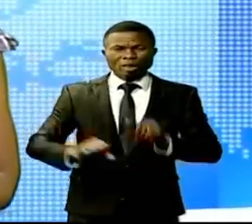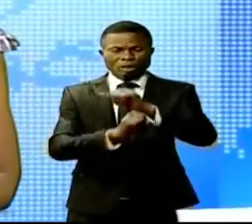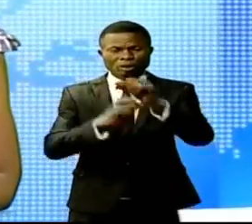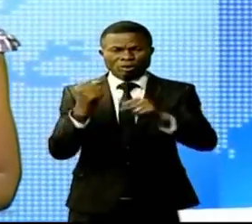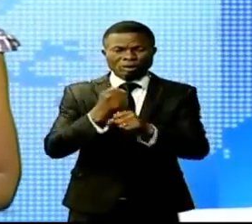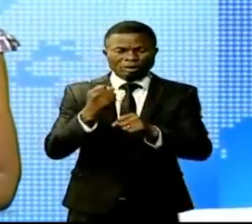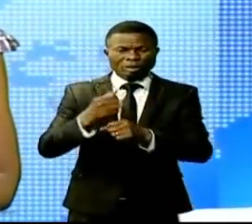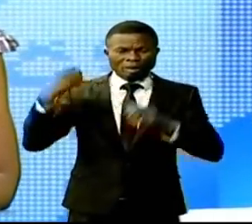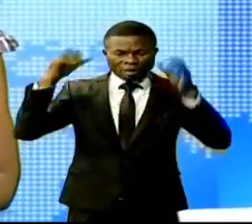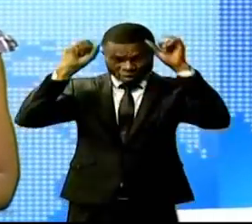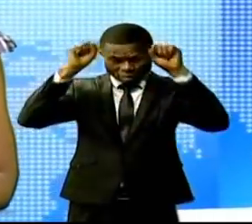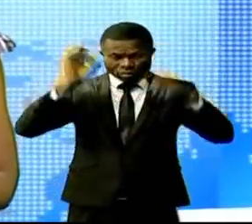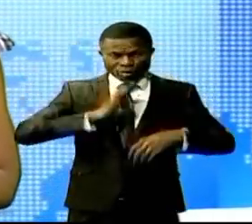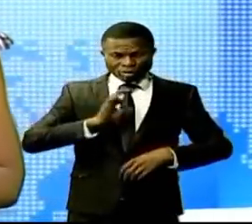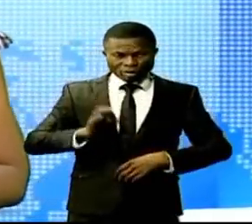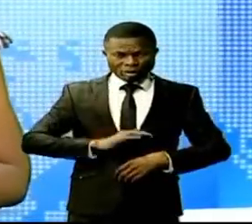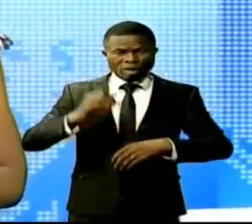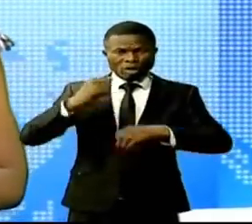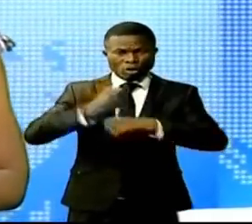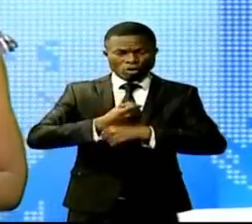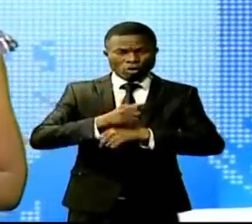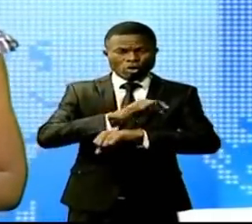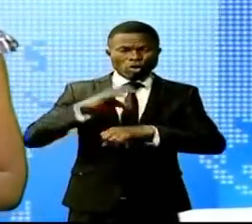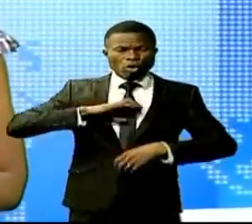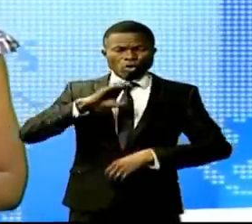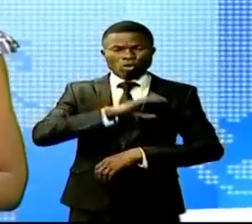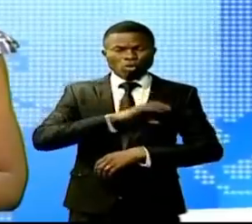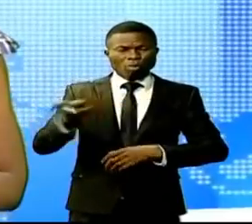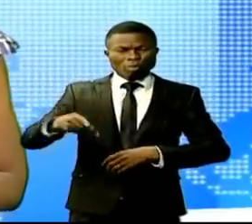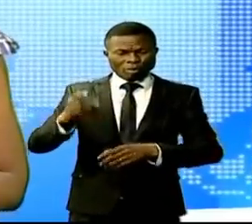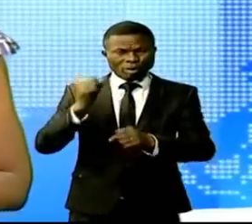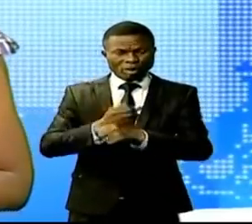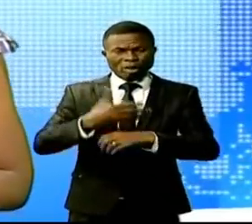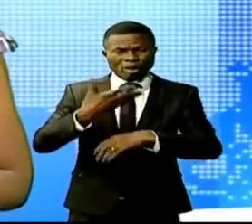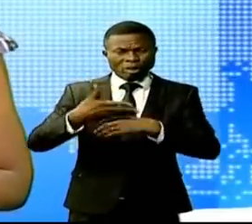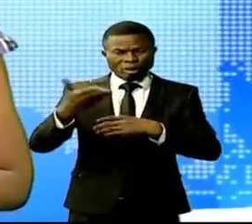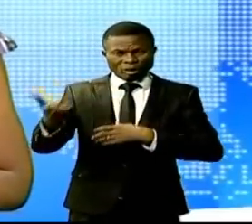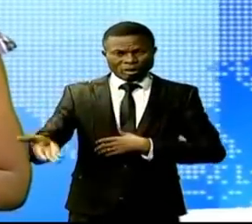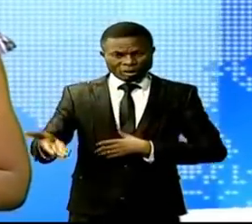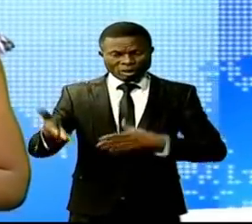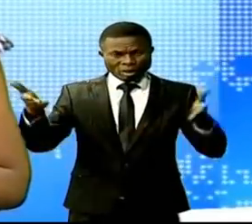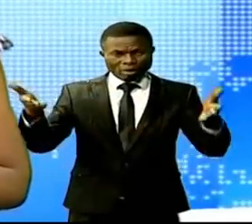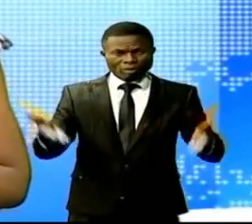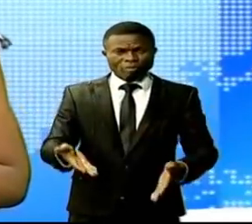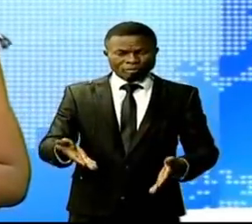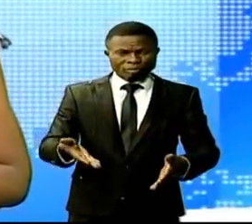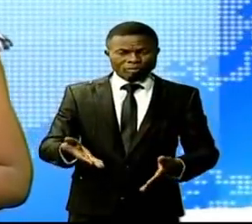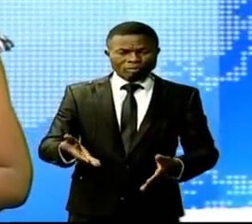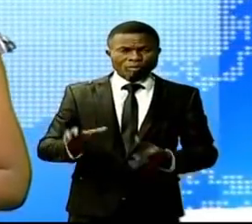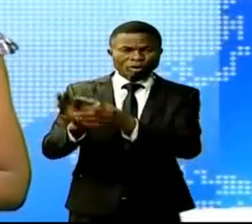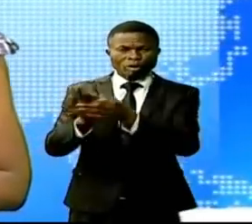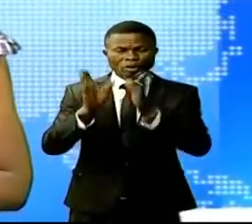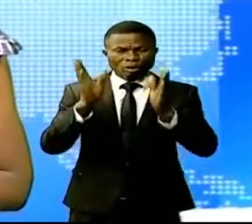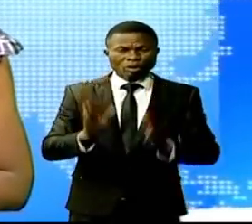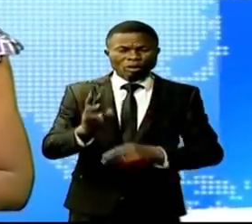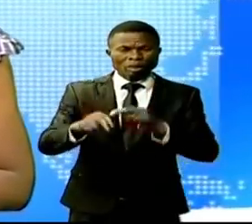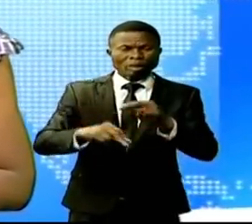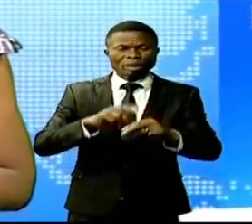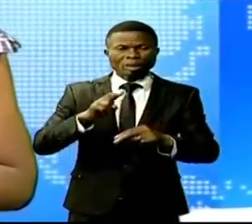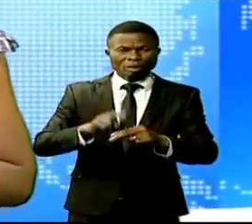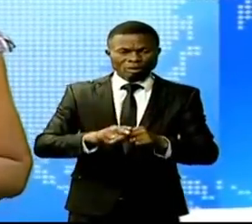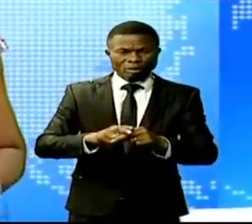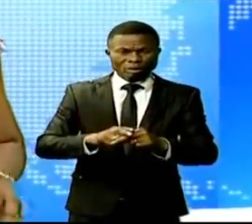du chef de l'État, vient d'installer son comité provincial. C'était en présence de son coordonnateur